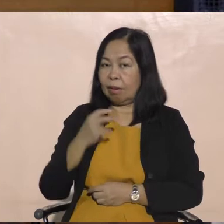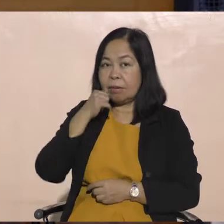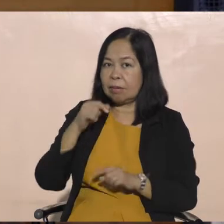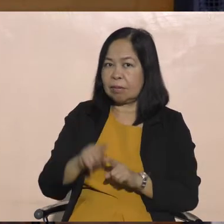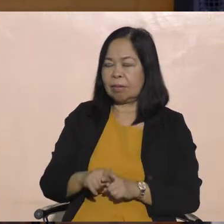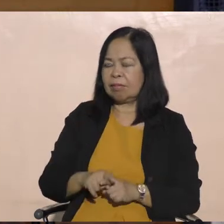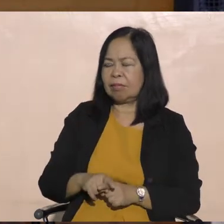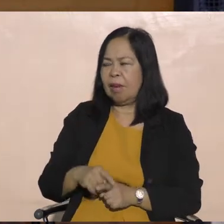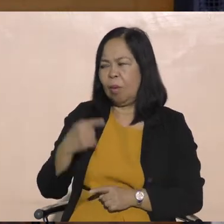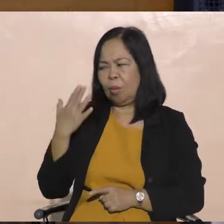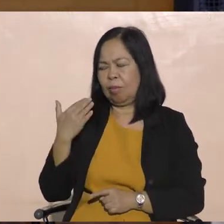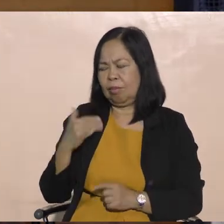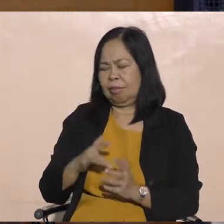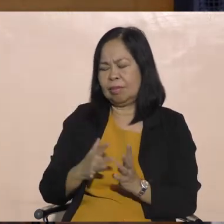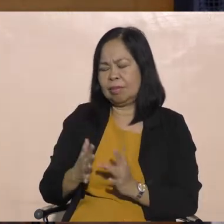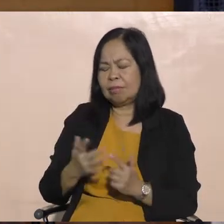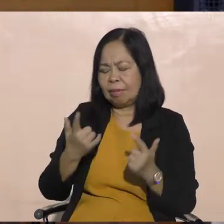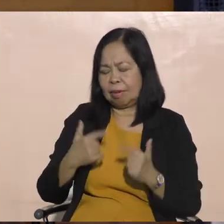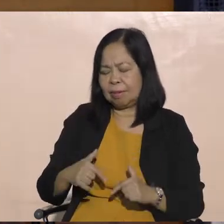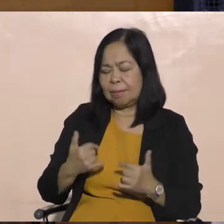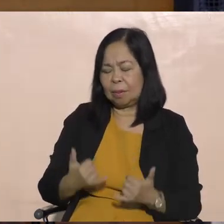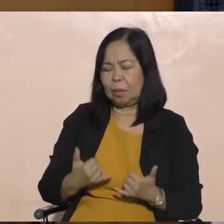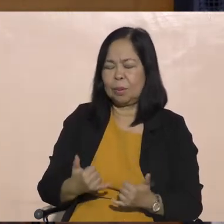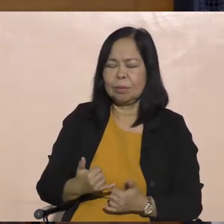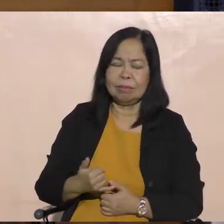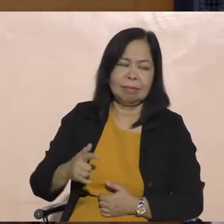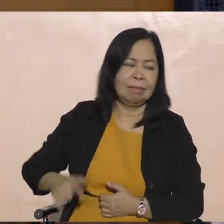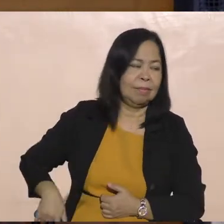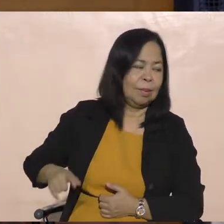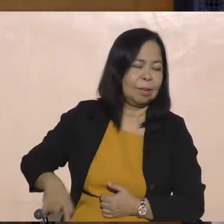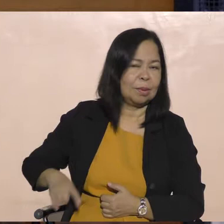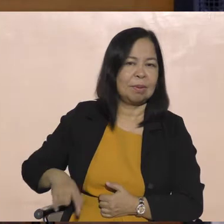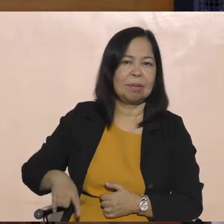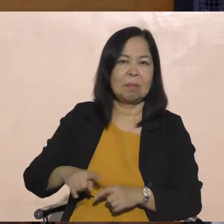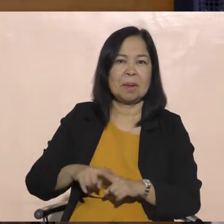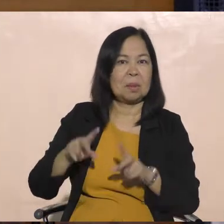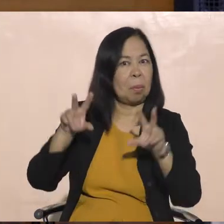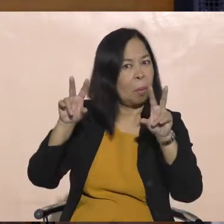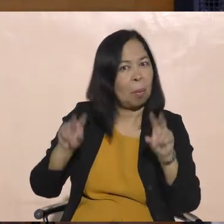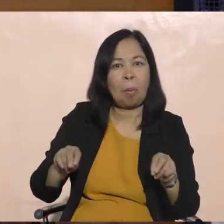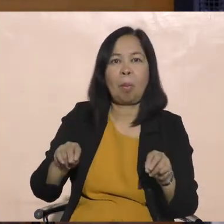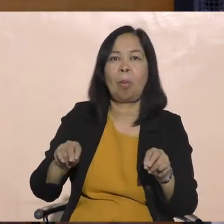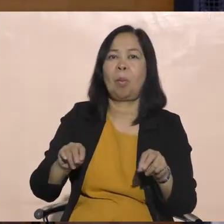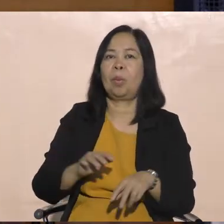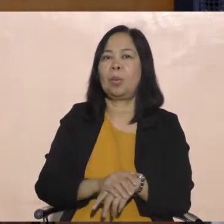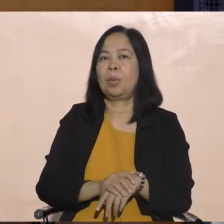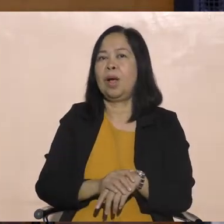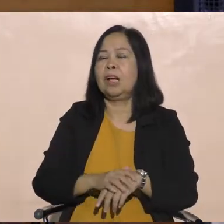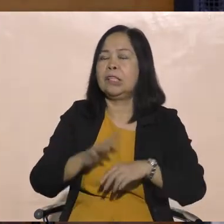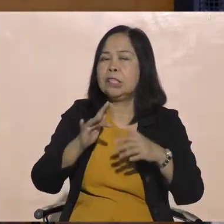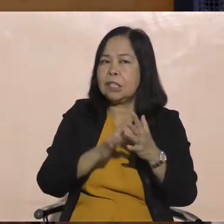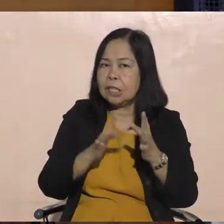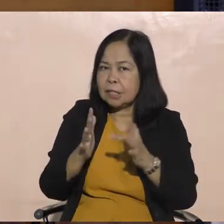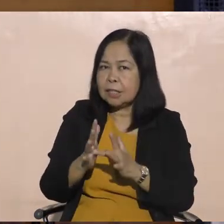but God's never early. He's never been late, but He's always on time. Our